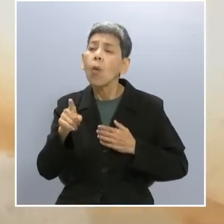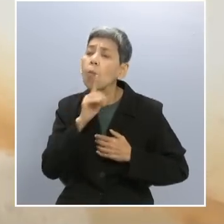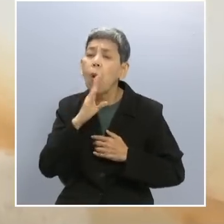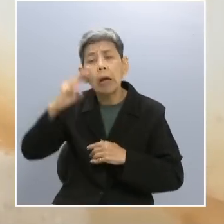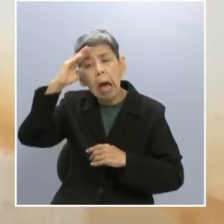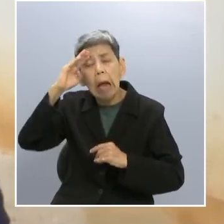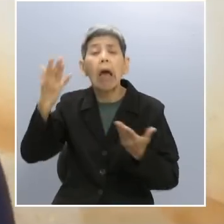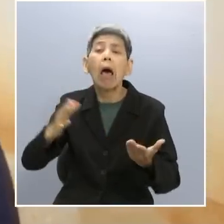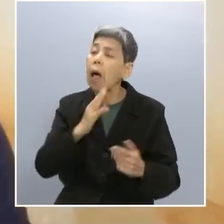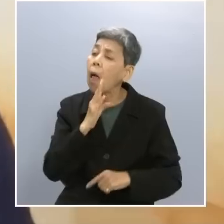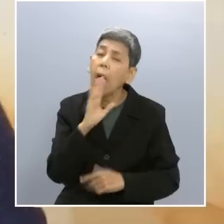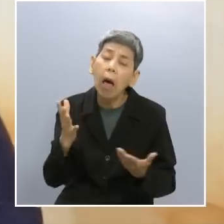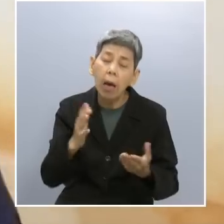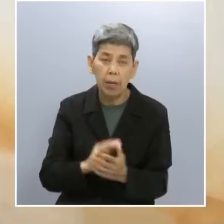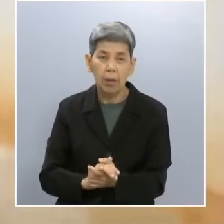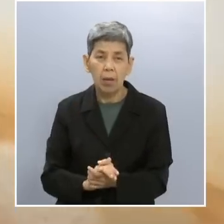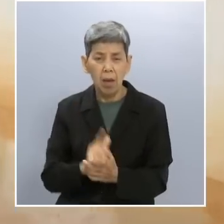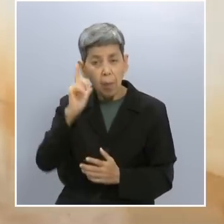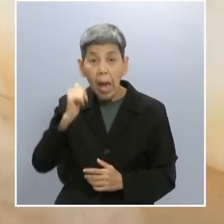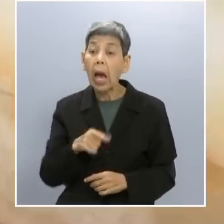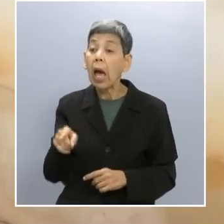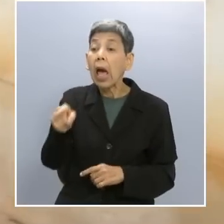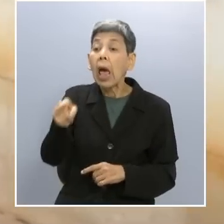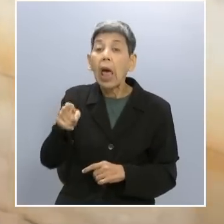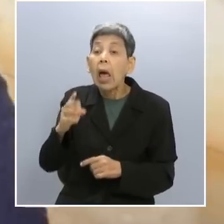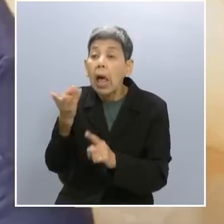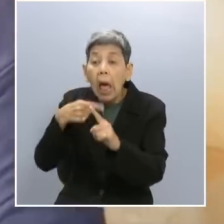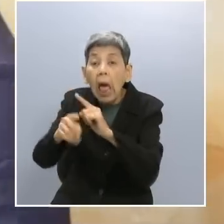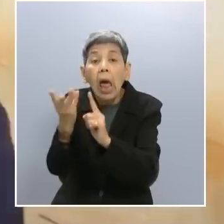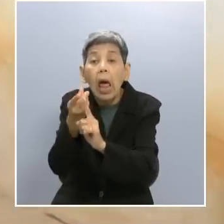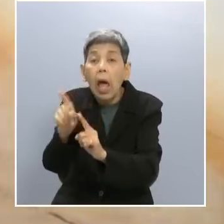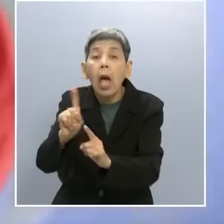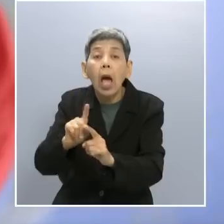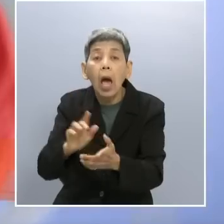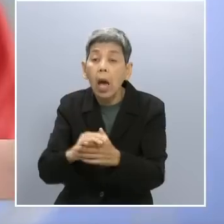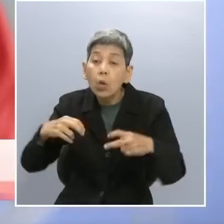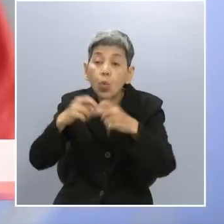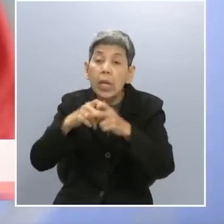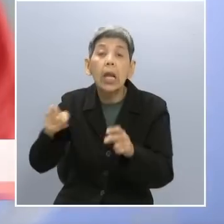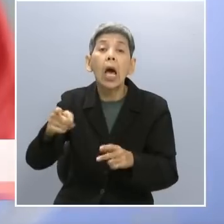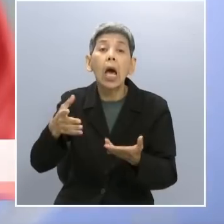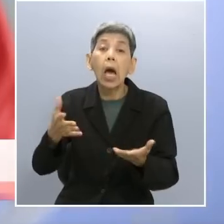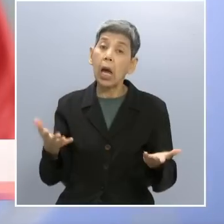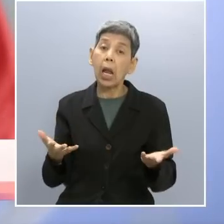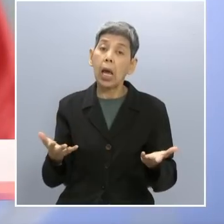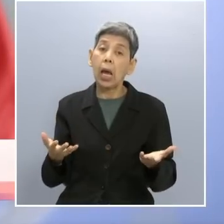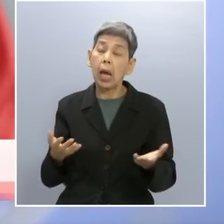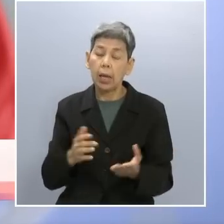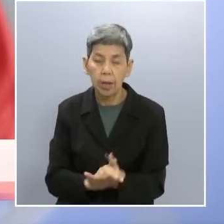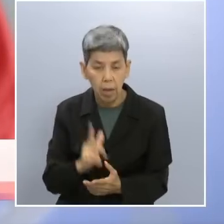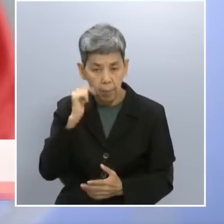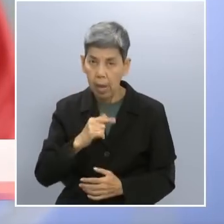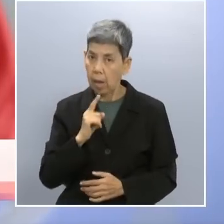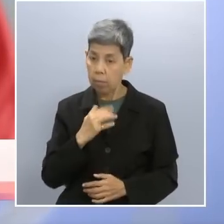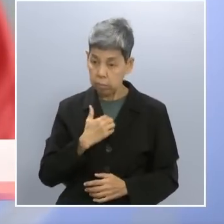ว่าเป็นจงเป็นจ่านะไปหลอกเขาบอกอ้าวแล้วทีมันไปมีชู้ล่ะจากสุรินทร์น่ะแม่ยังไม่เคย